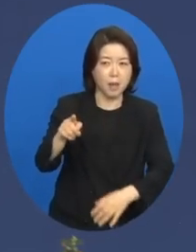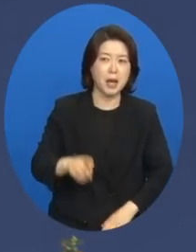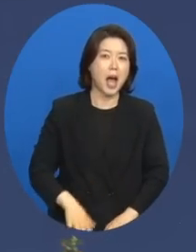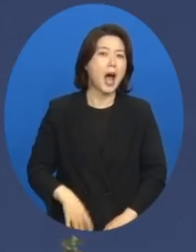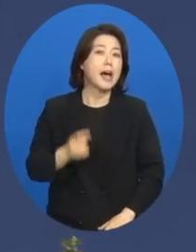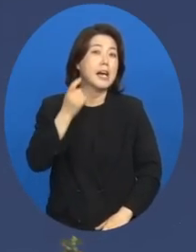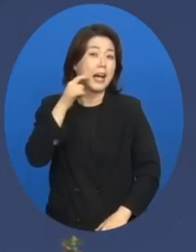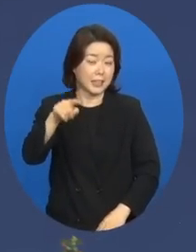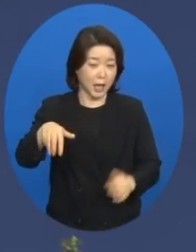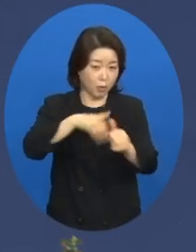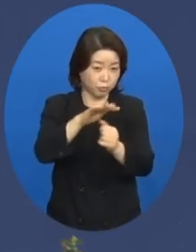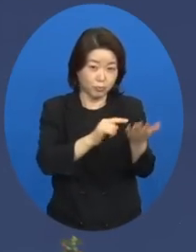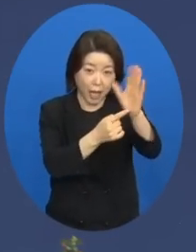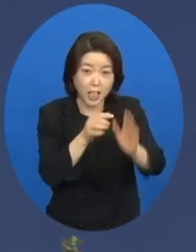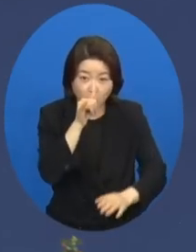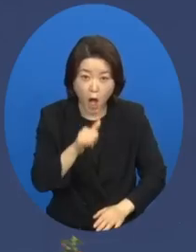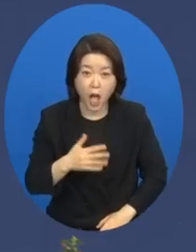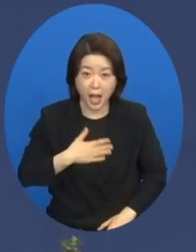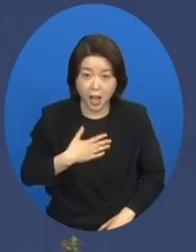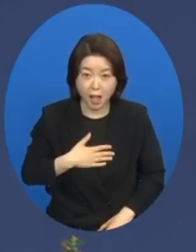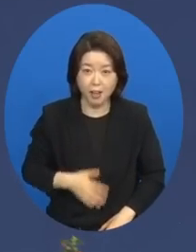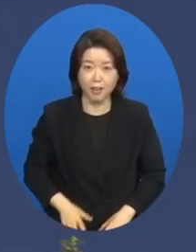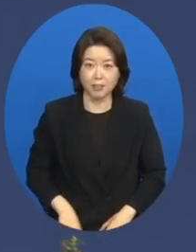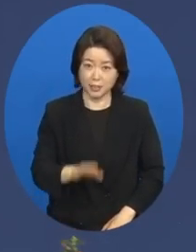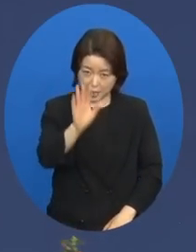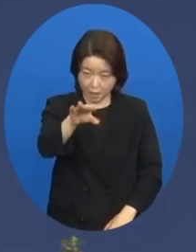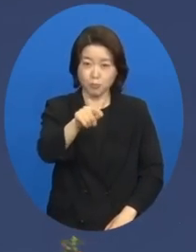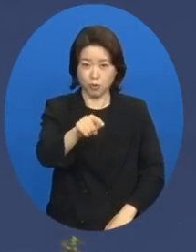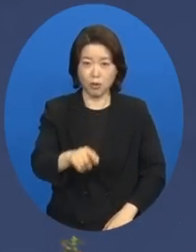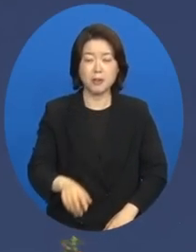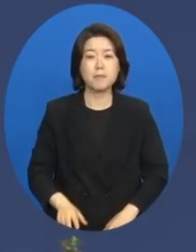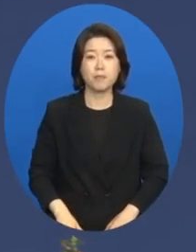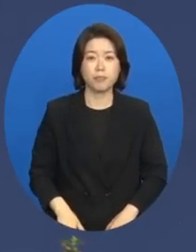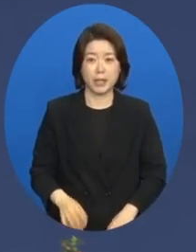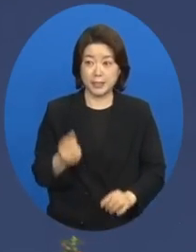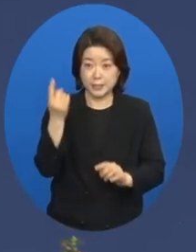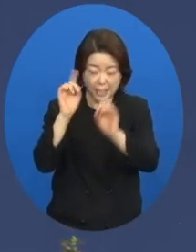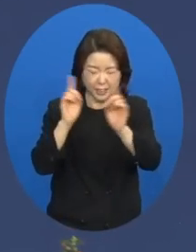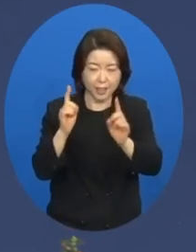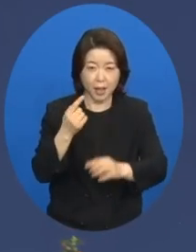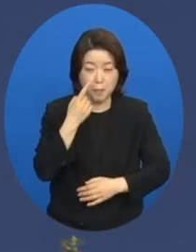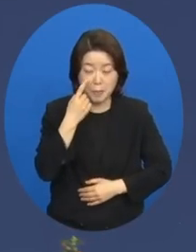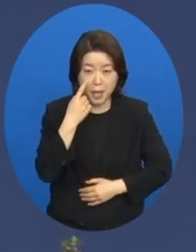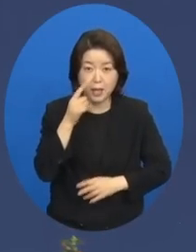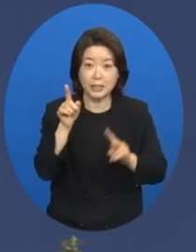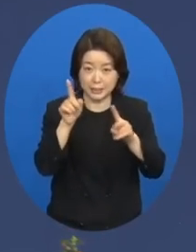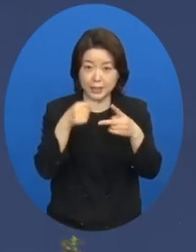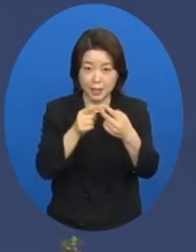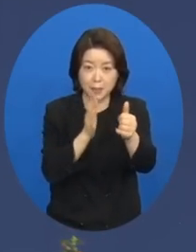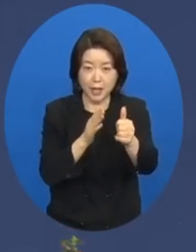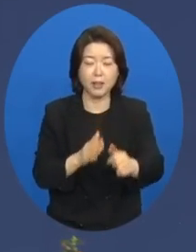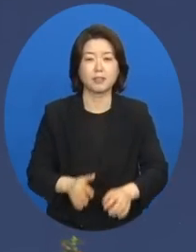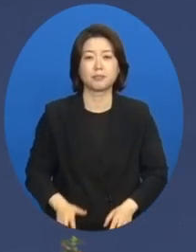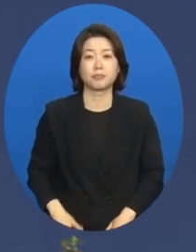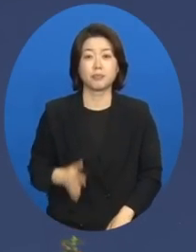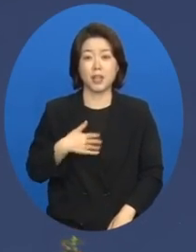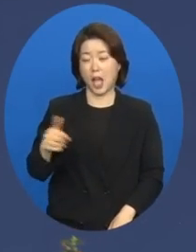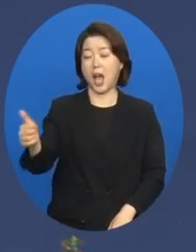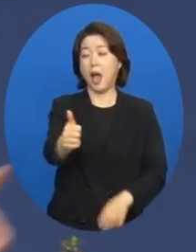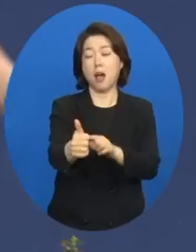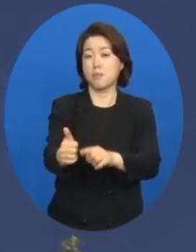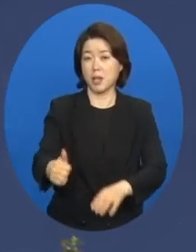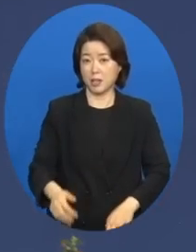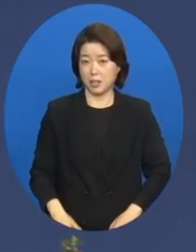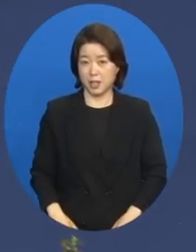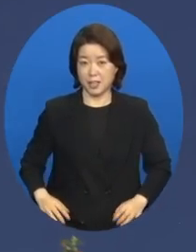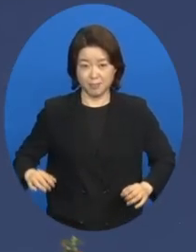가짜라는 분위기가 딱 풍기시잖아요. 그렇죠? 앞으로 버뚝버뚝 이렇게 알아드시기를 바라요. 제가 앞에서 그러니까